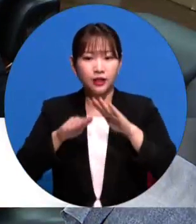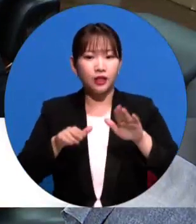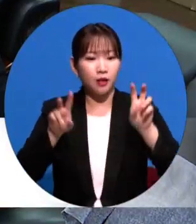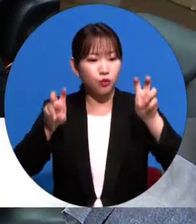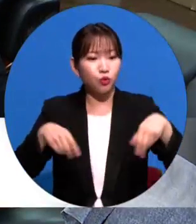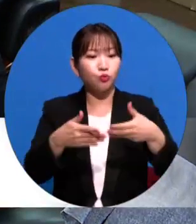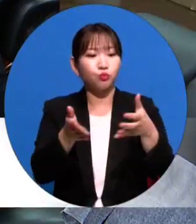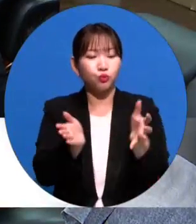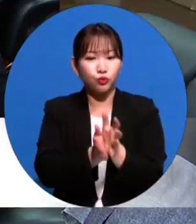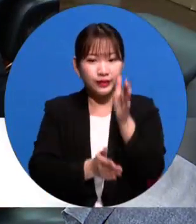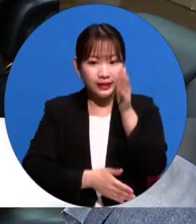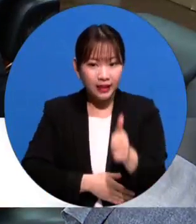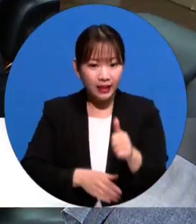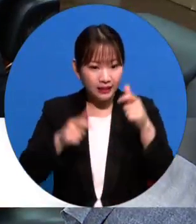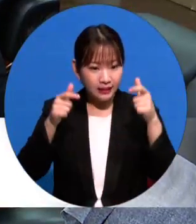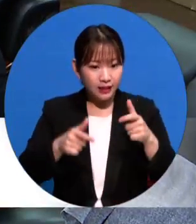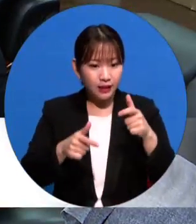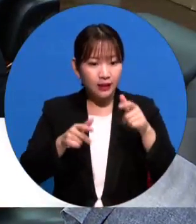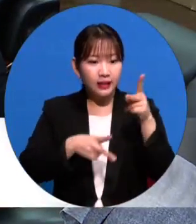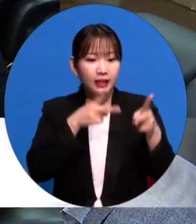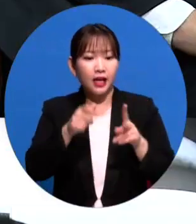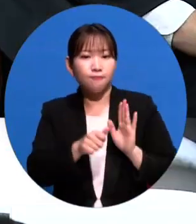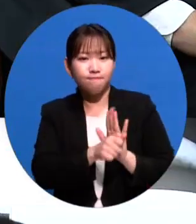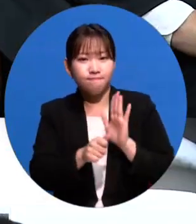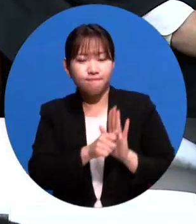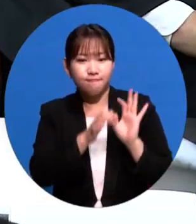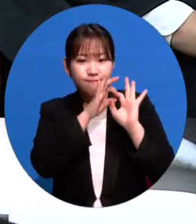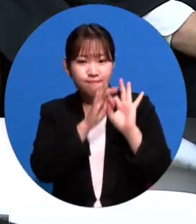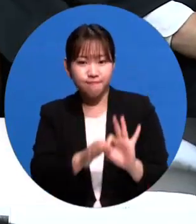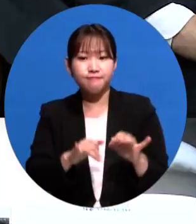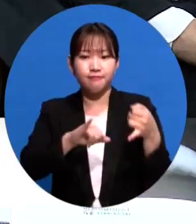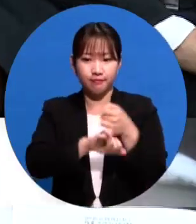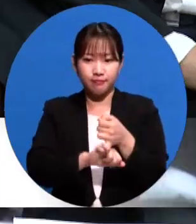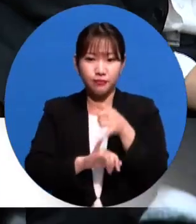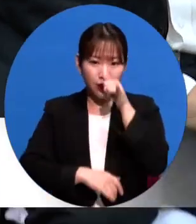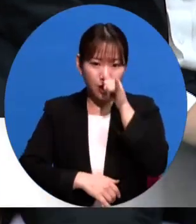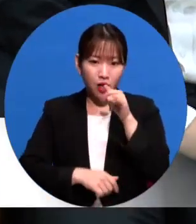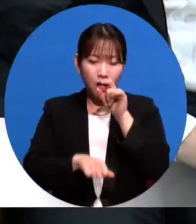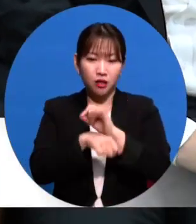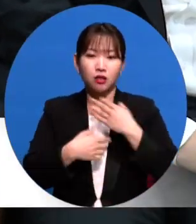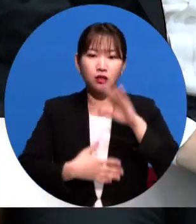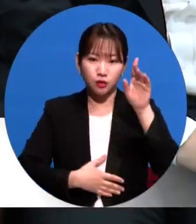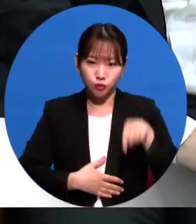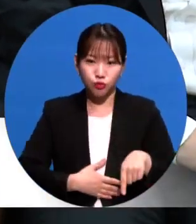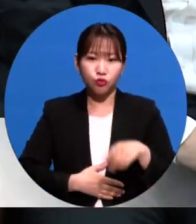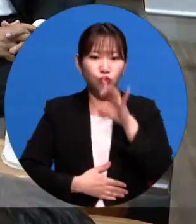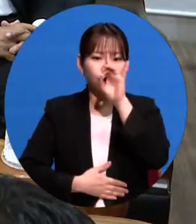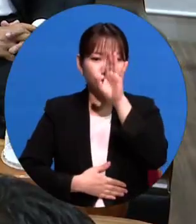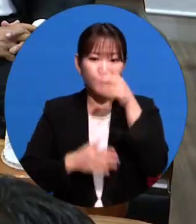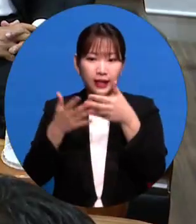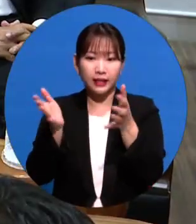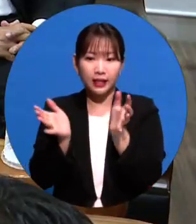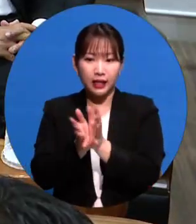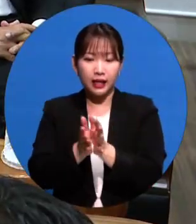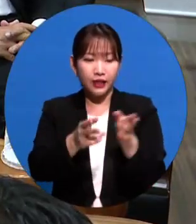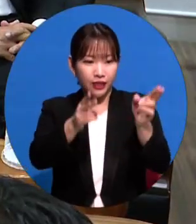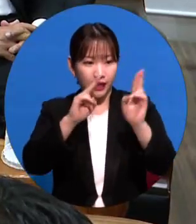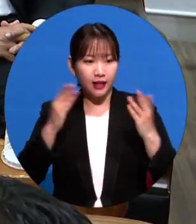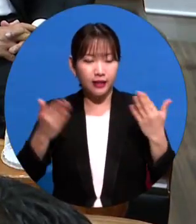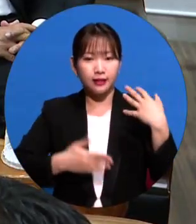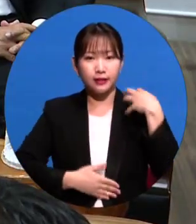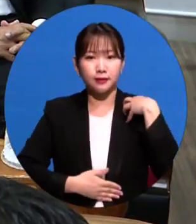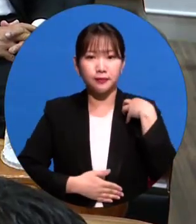무소속 단체장 지역의 현안 사업 지원에 꾸준히 약속해왔으며 행정안전부대 중앙부처와의 가교 역할을